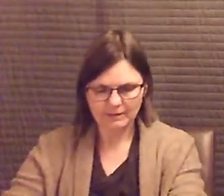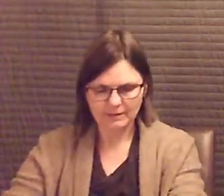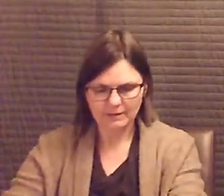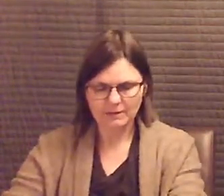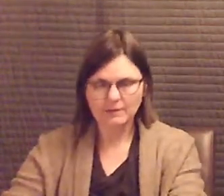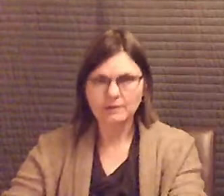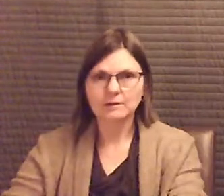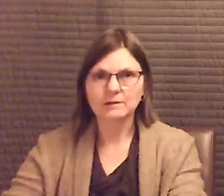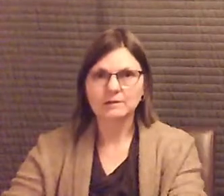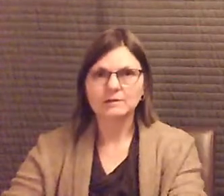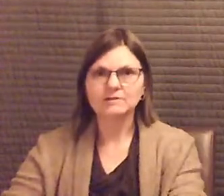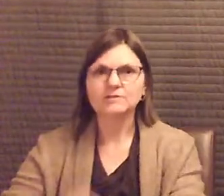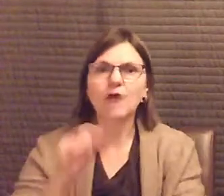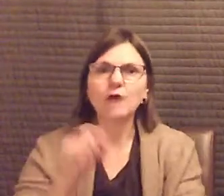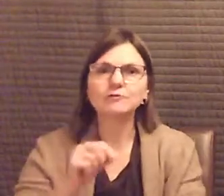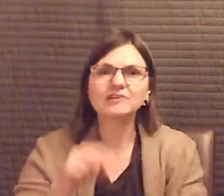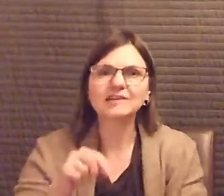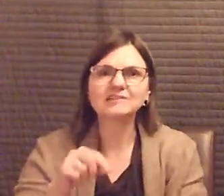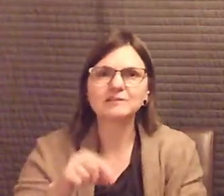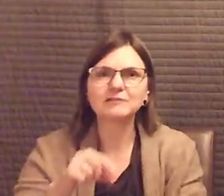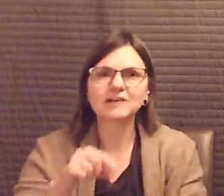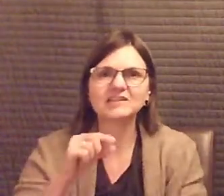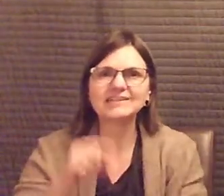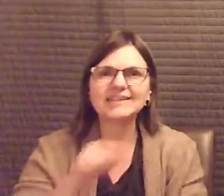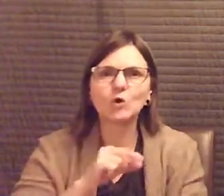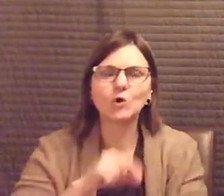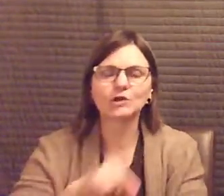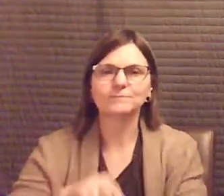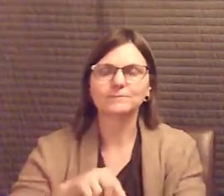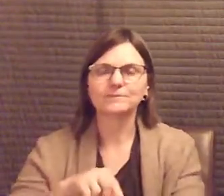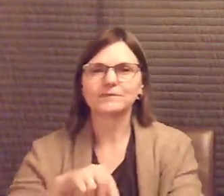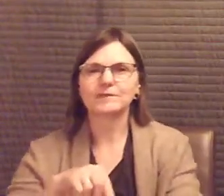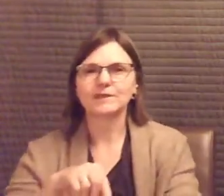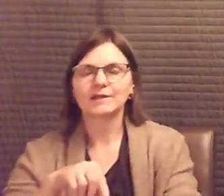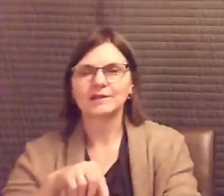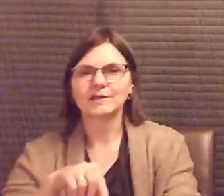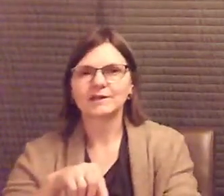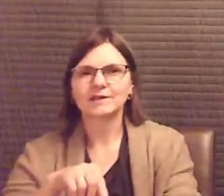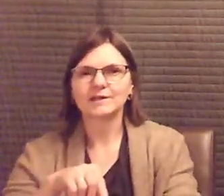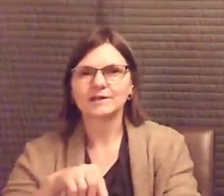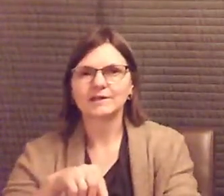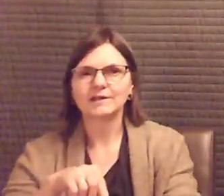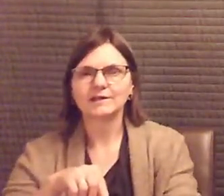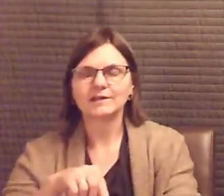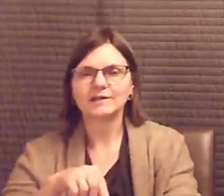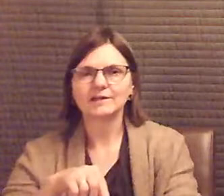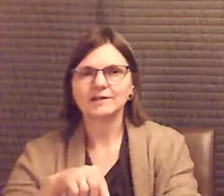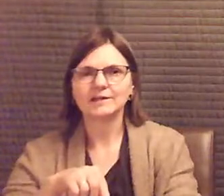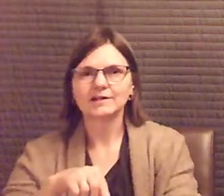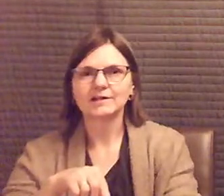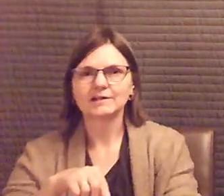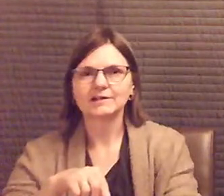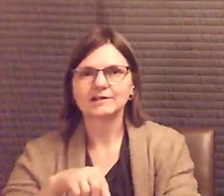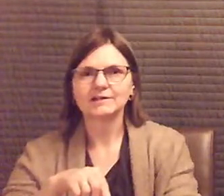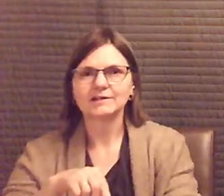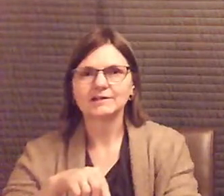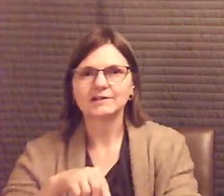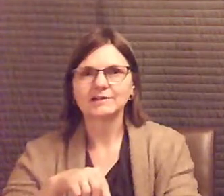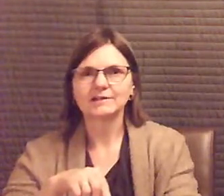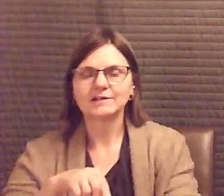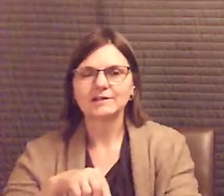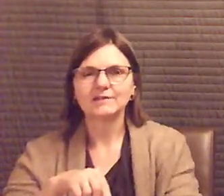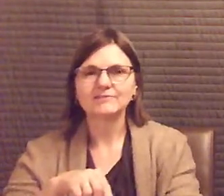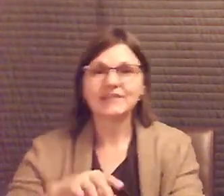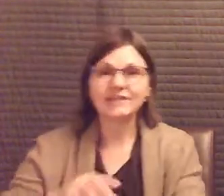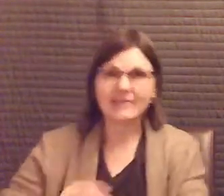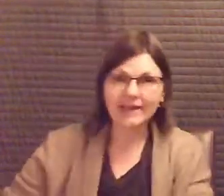door hier is nummer zes de duivel wil deze drie verzen niet hoor ik ons do you think i once and i bought it to be the cupboard auto is